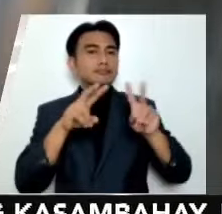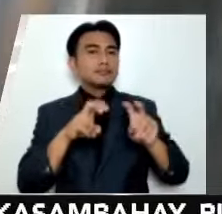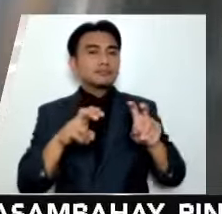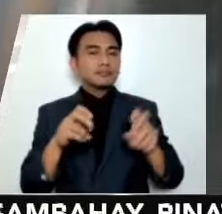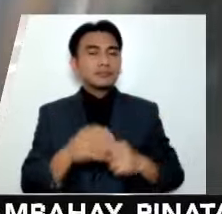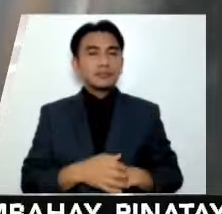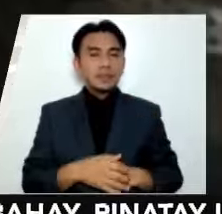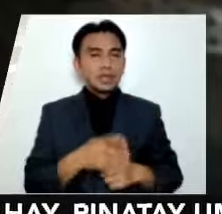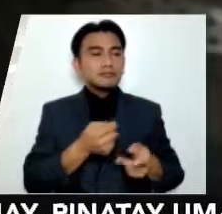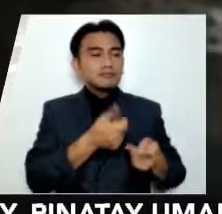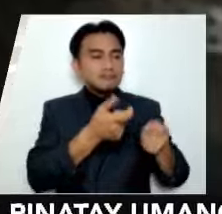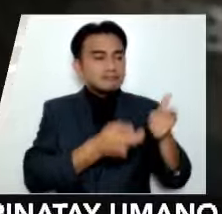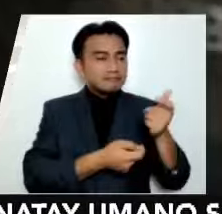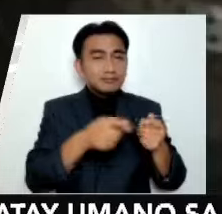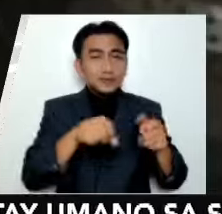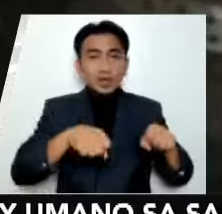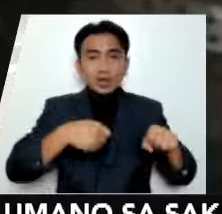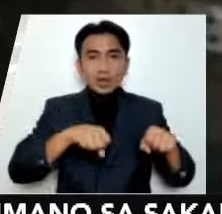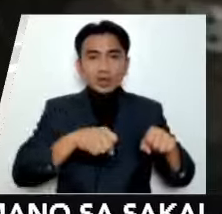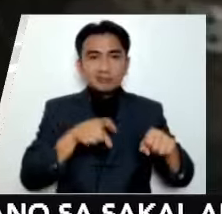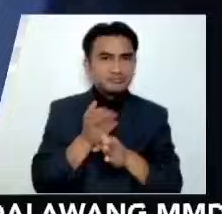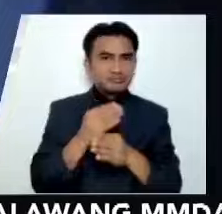sa MMDA.